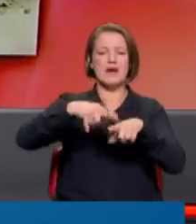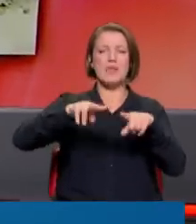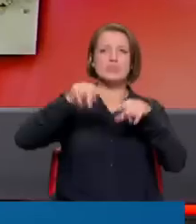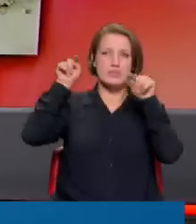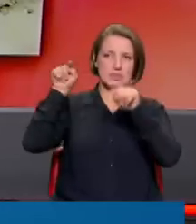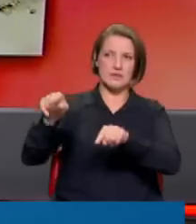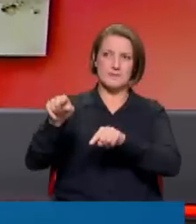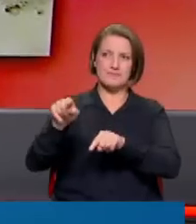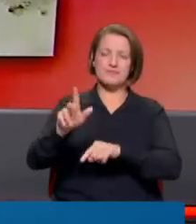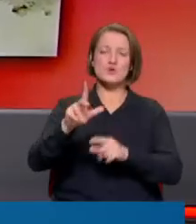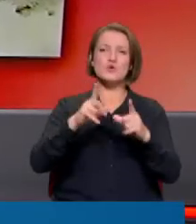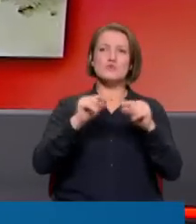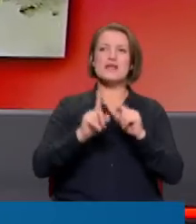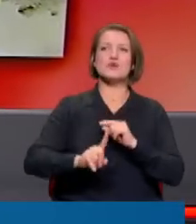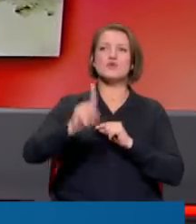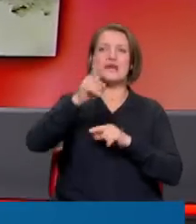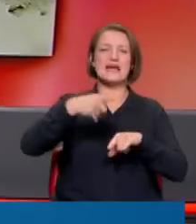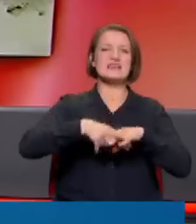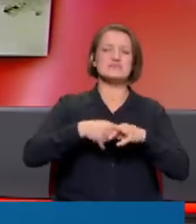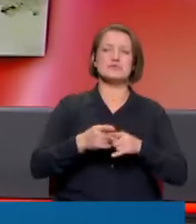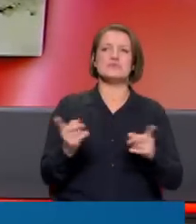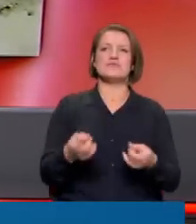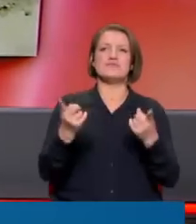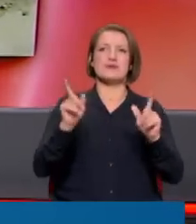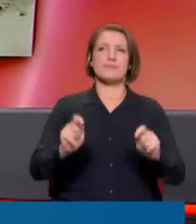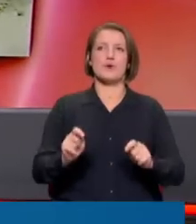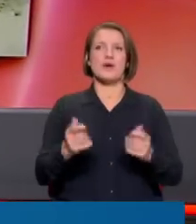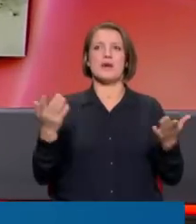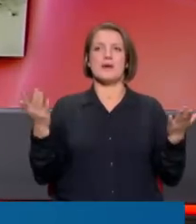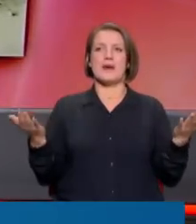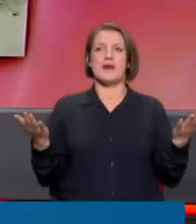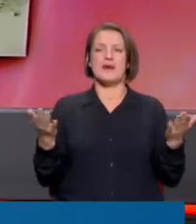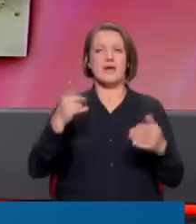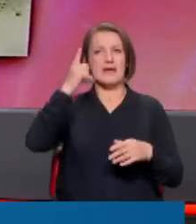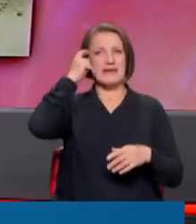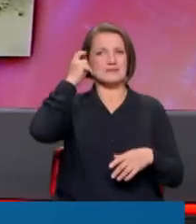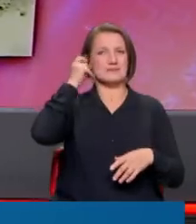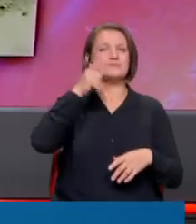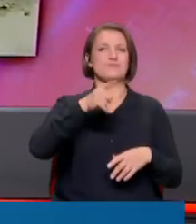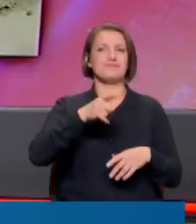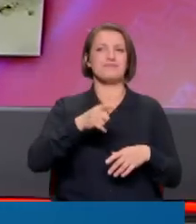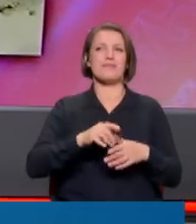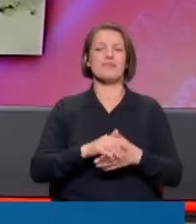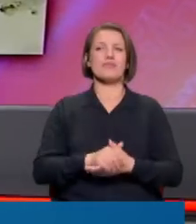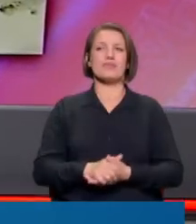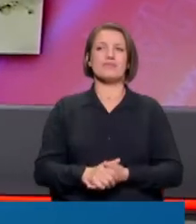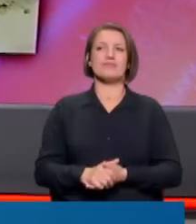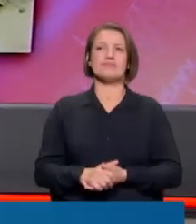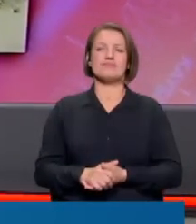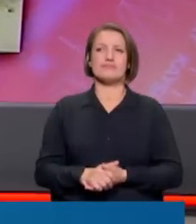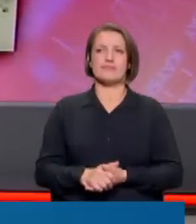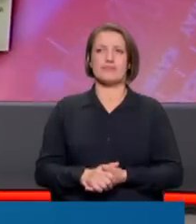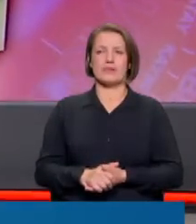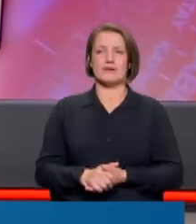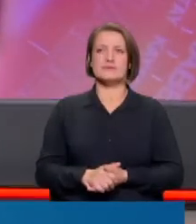burada Lübnan'ın güneyindeki hizbullah'ı kışkırtıyor Peki İsrail'in H İran hizbullahı Evet tabii tabii